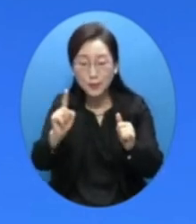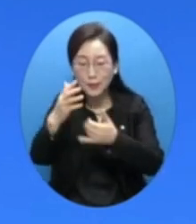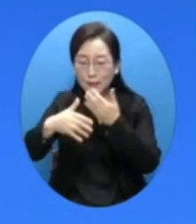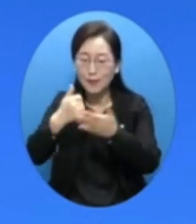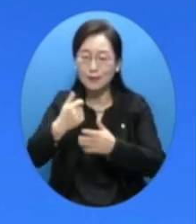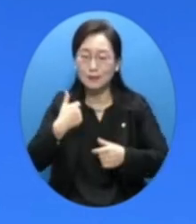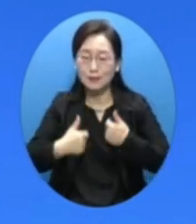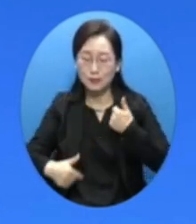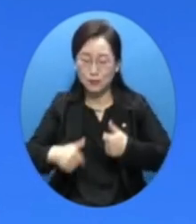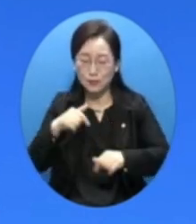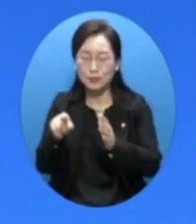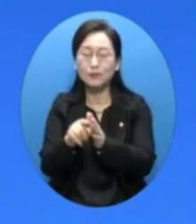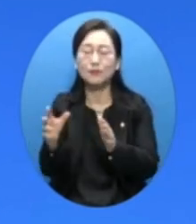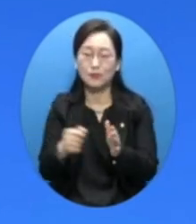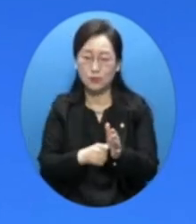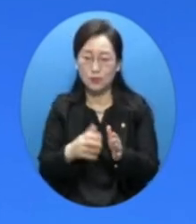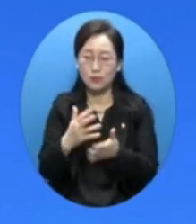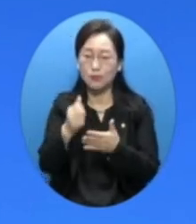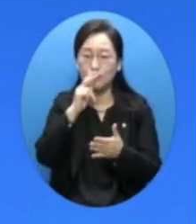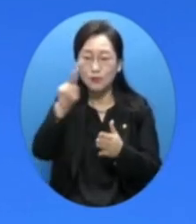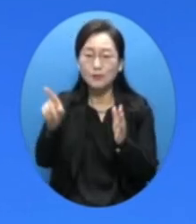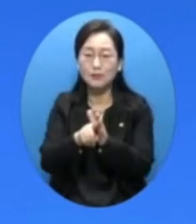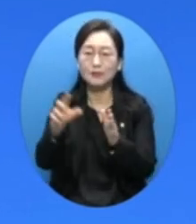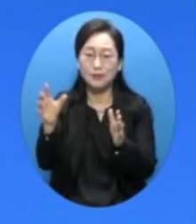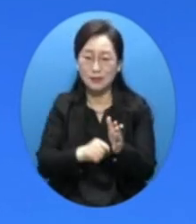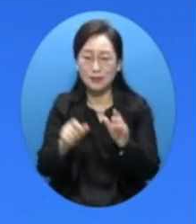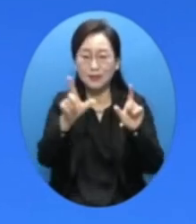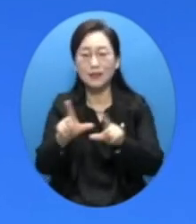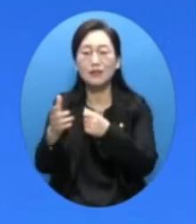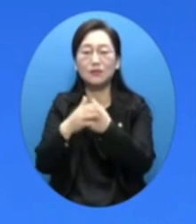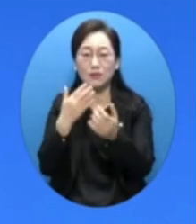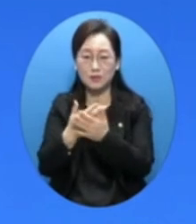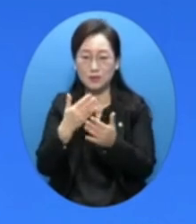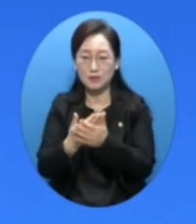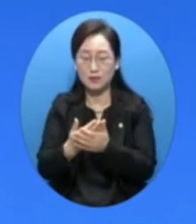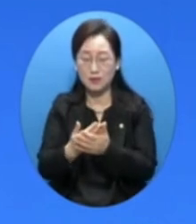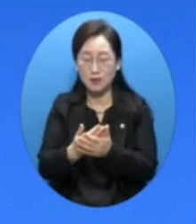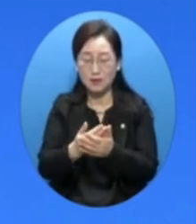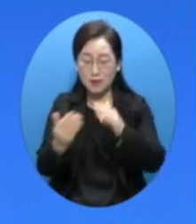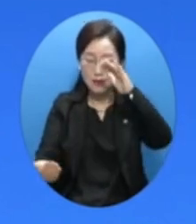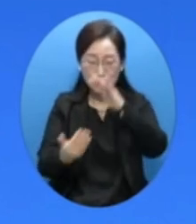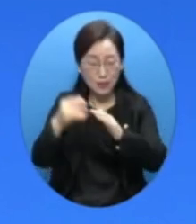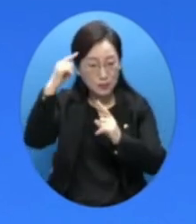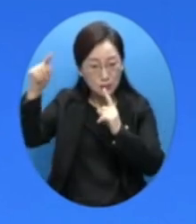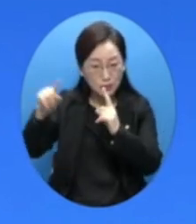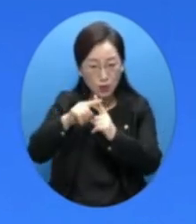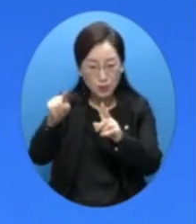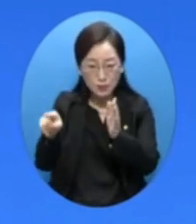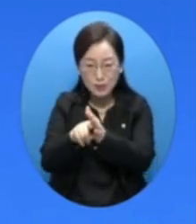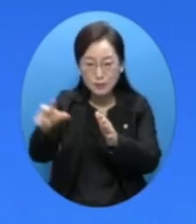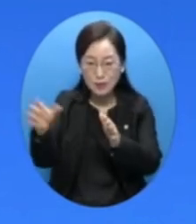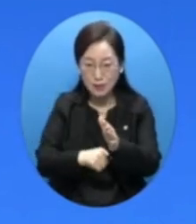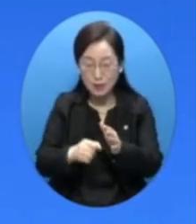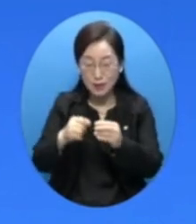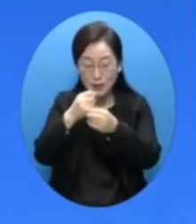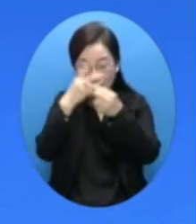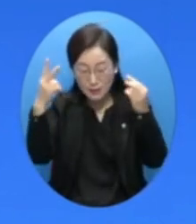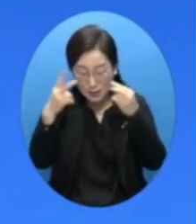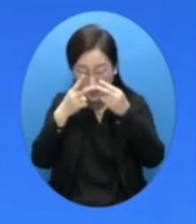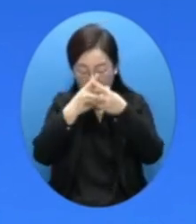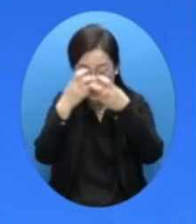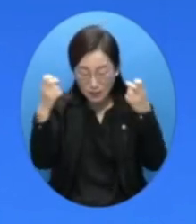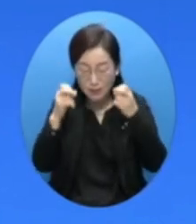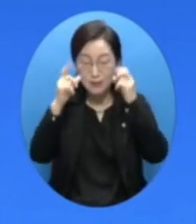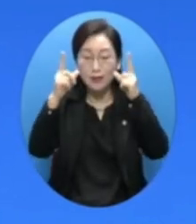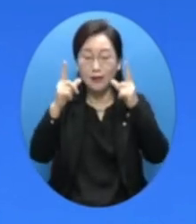하는 믿음의 사람들입니다 주의 우리가 믿음의 사람으로 살게 하여 주옵소서 절대 긍정의 믿음으로 살게 하여 주옵소서 자나깨나 안 자나서나